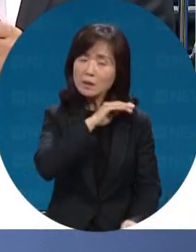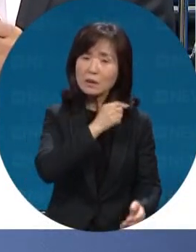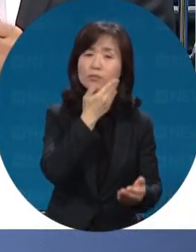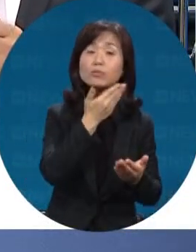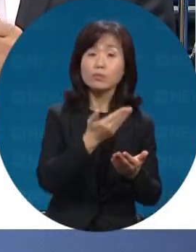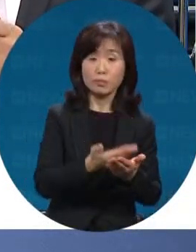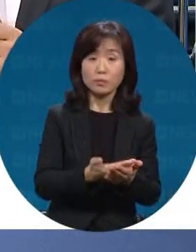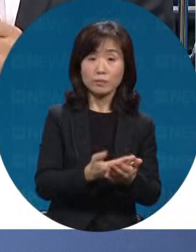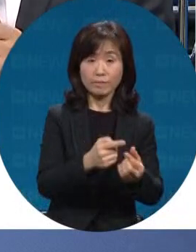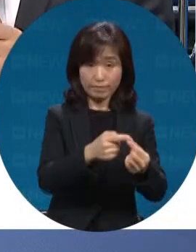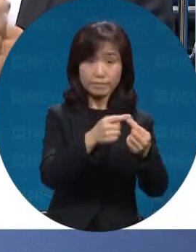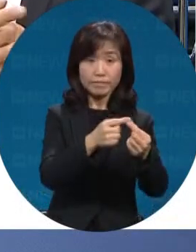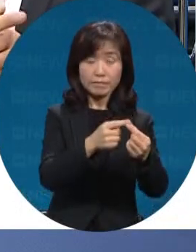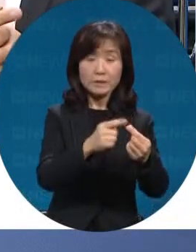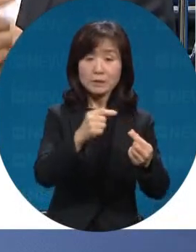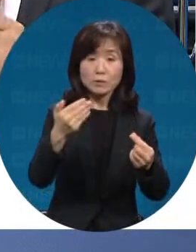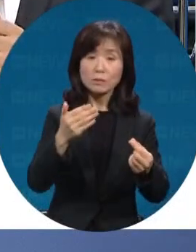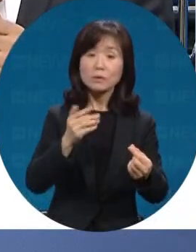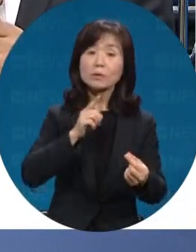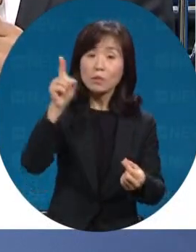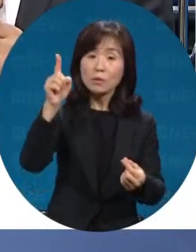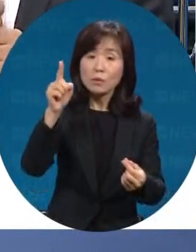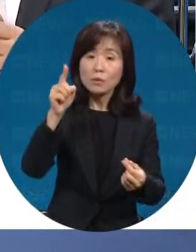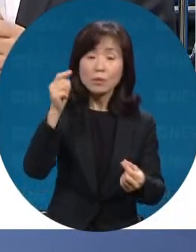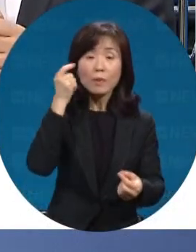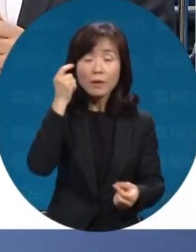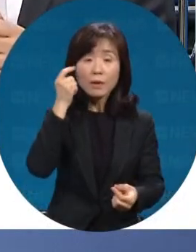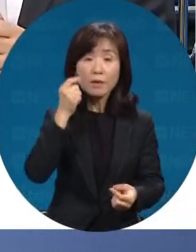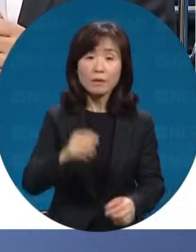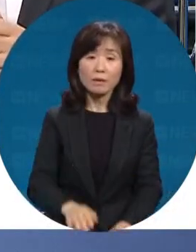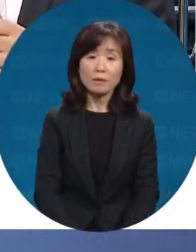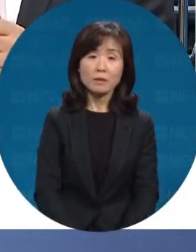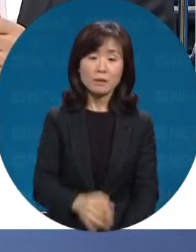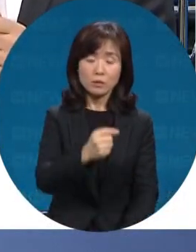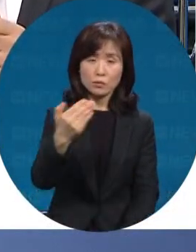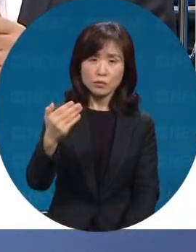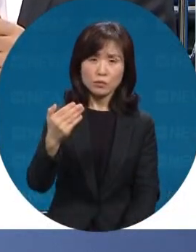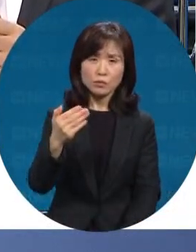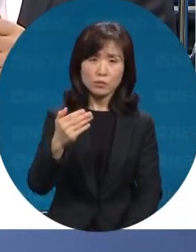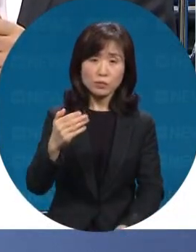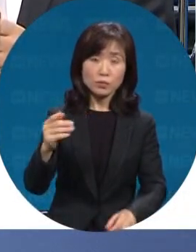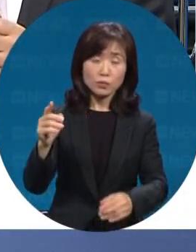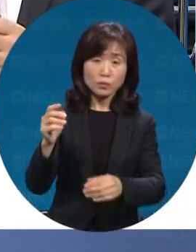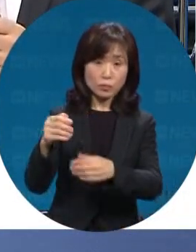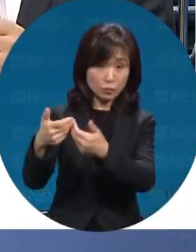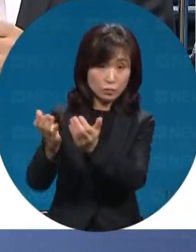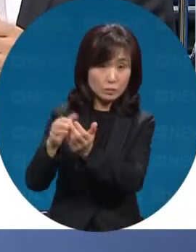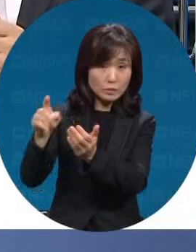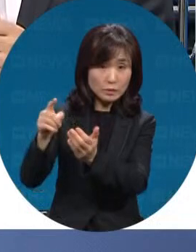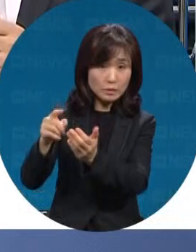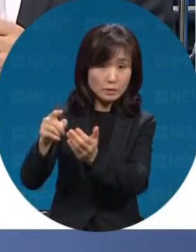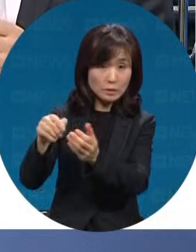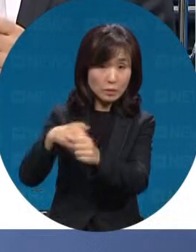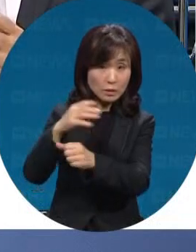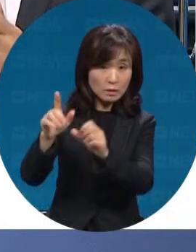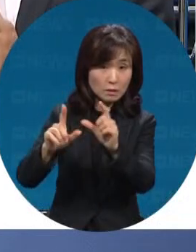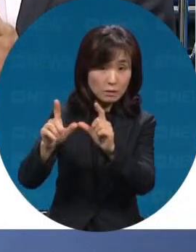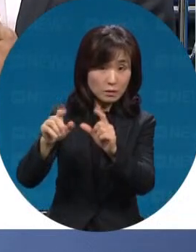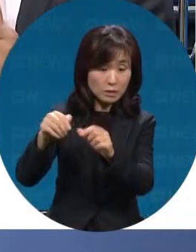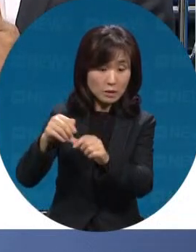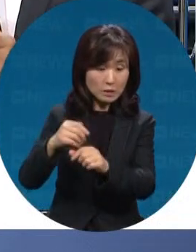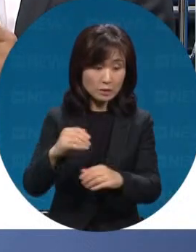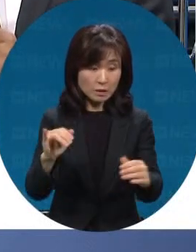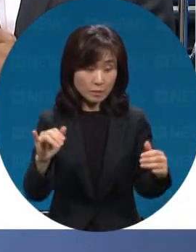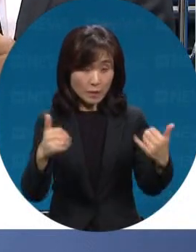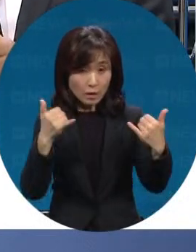중요합니다. 첫 번째 119에 신고해서 중요한 이유는 119 구급대 상황실에서는 전화를 받고